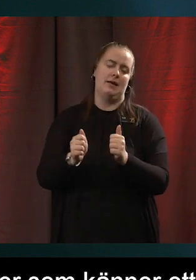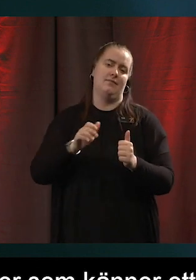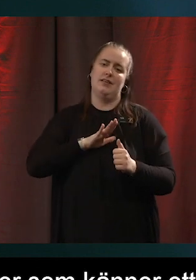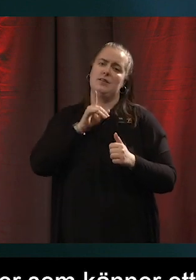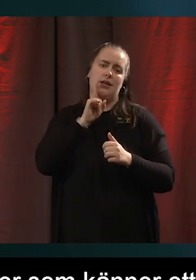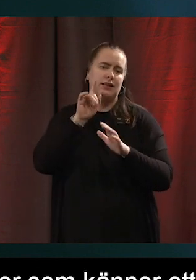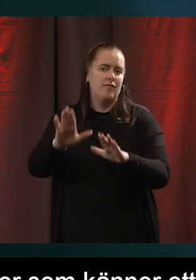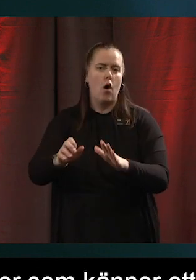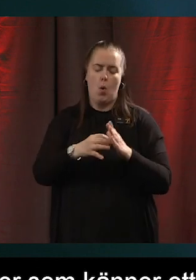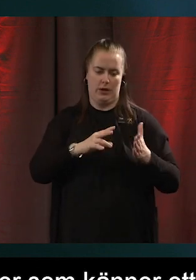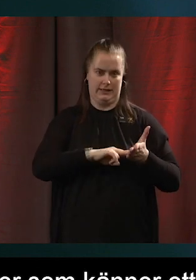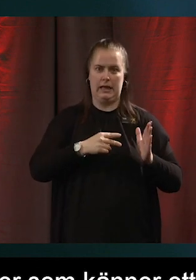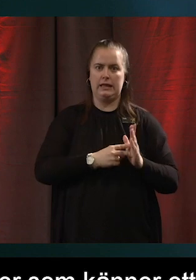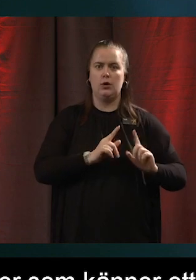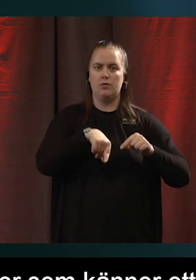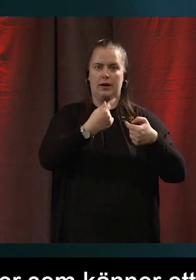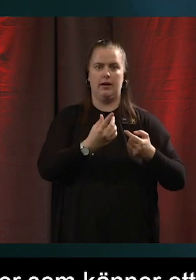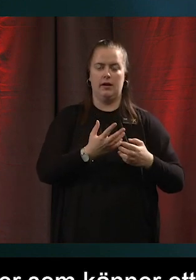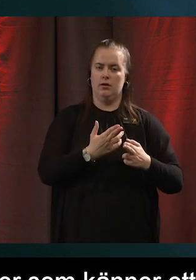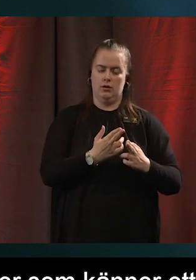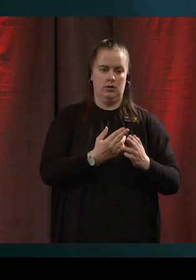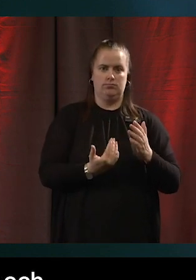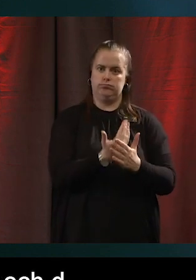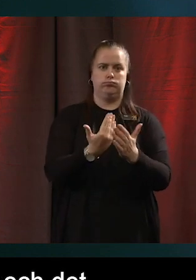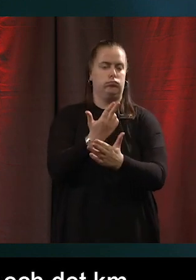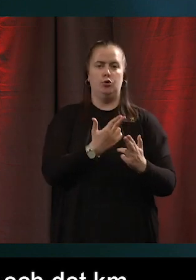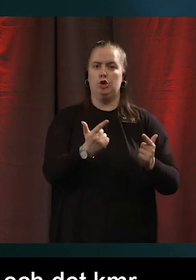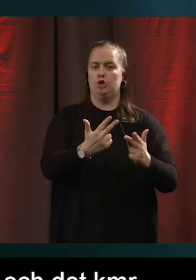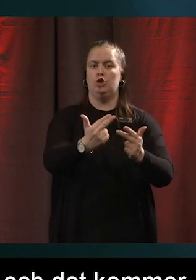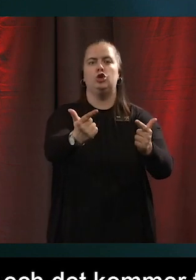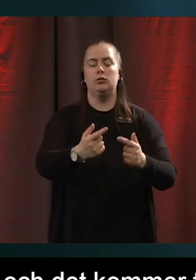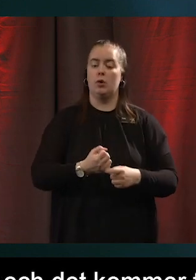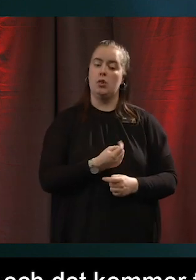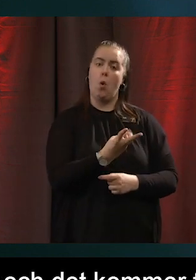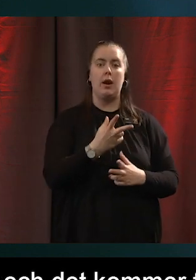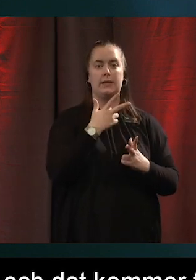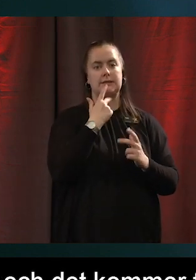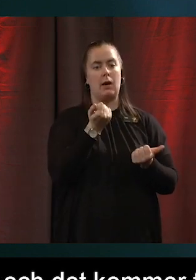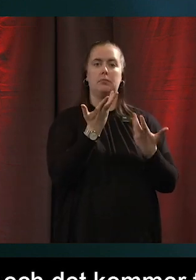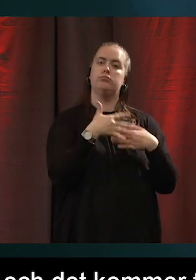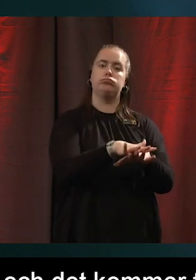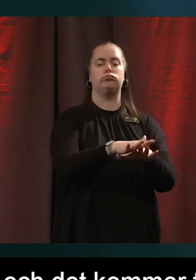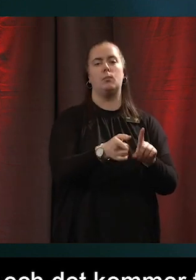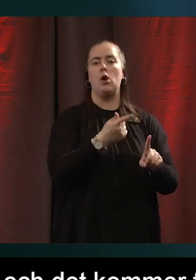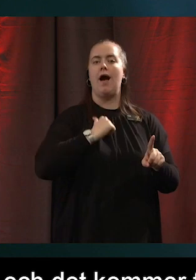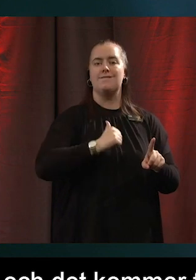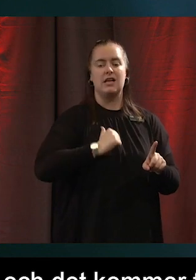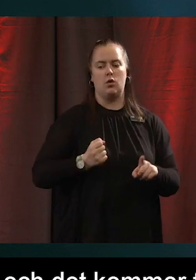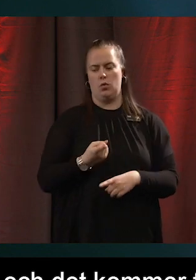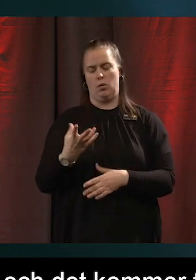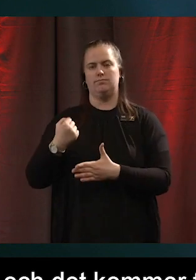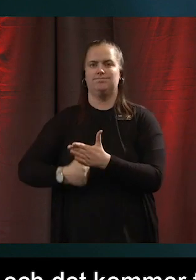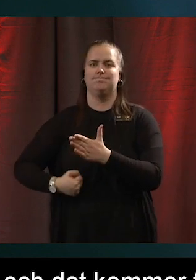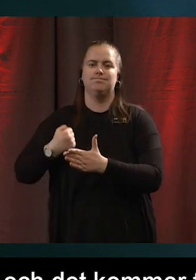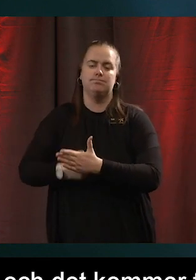teknikutvecklingen går så fort. Och så kommer det alltid att vara människor som är snabbt in i den och så kommer det att vara de som får kämpa hårdare för att